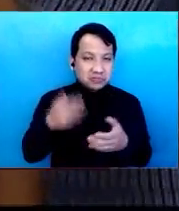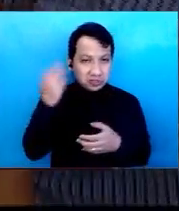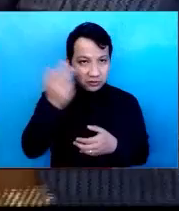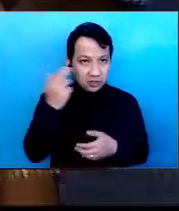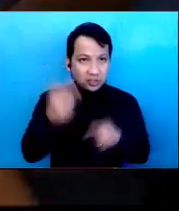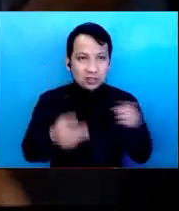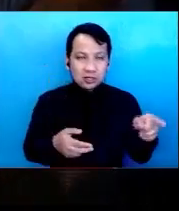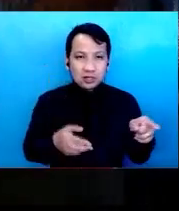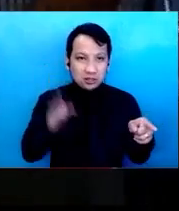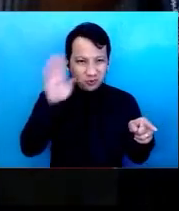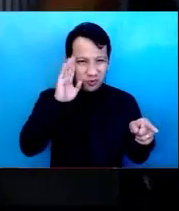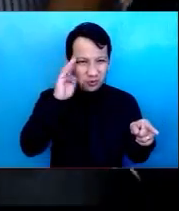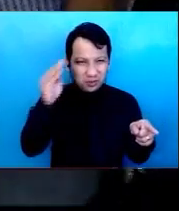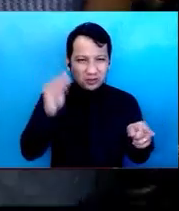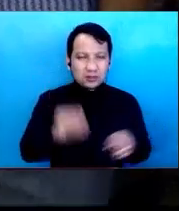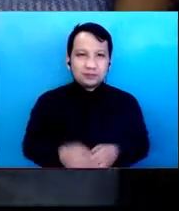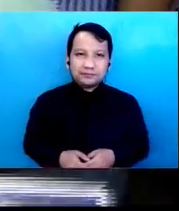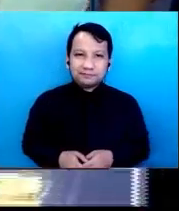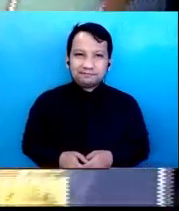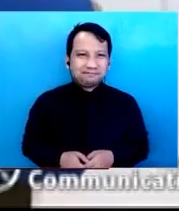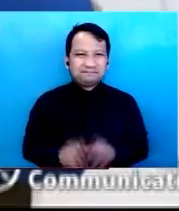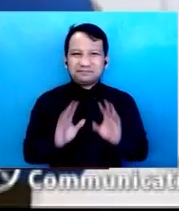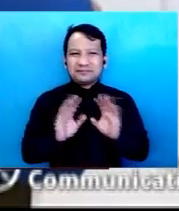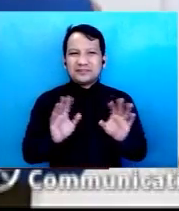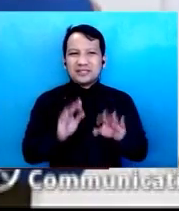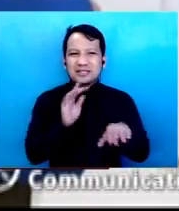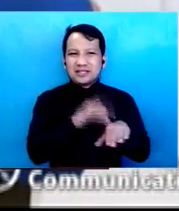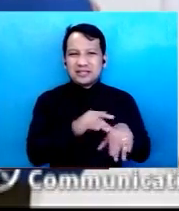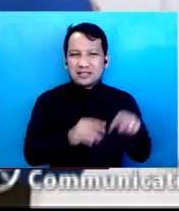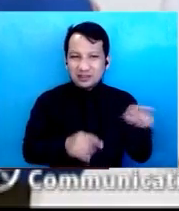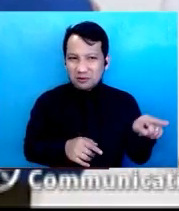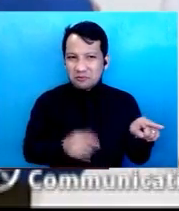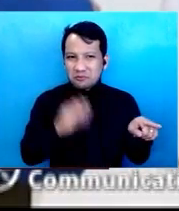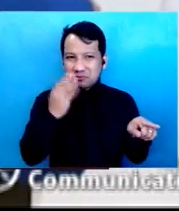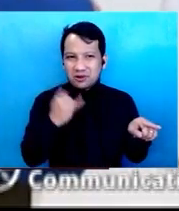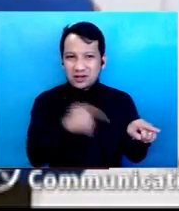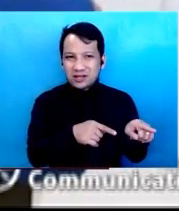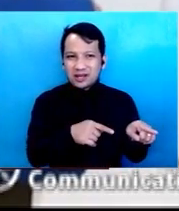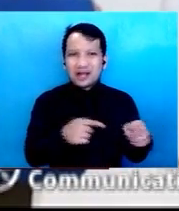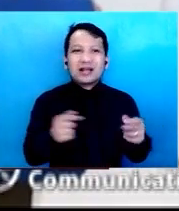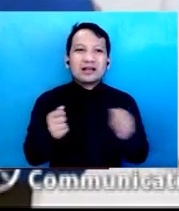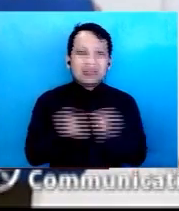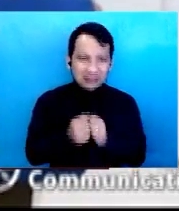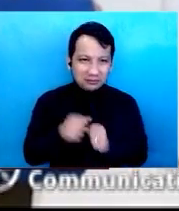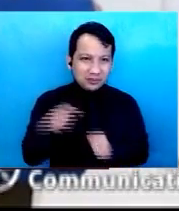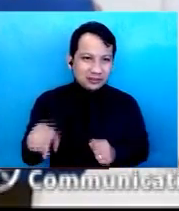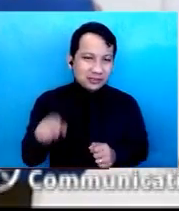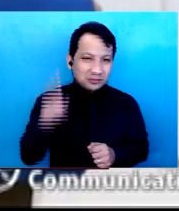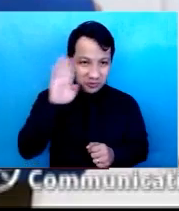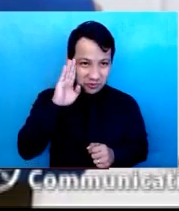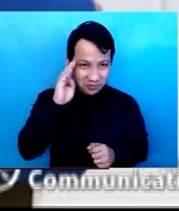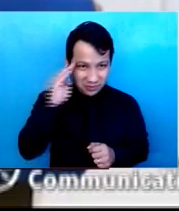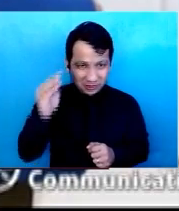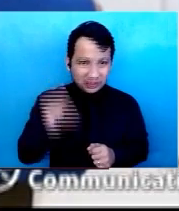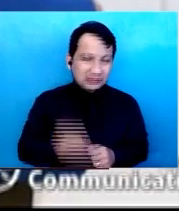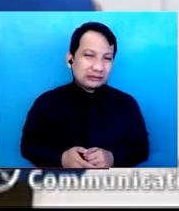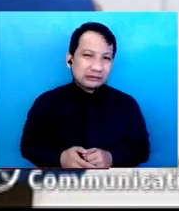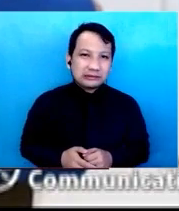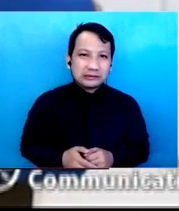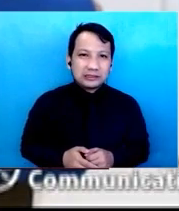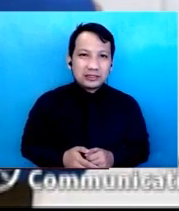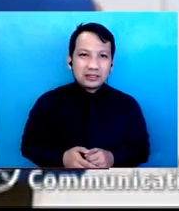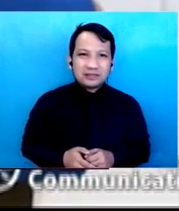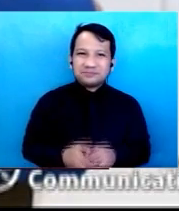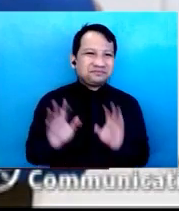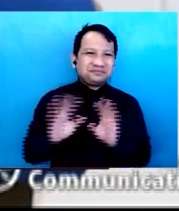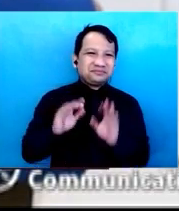Bongbong Marcos. I cannot because nandyan si Marcos. Hindi ako